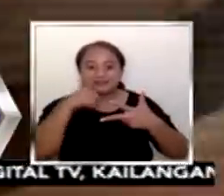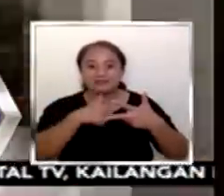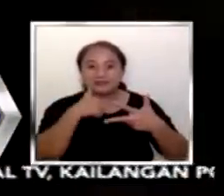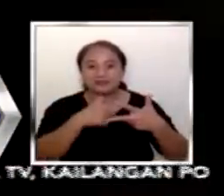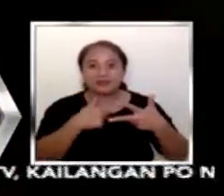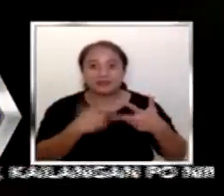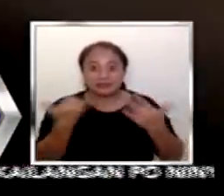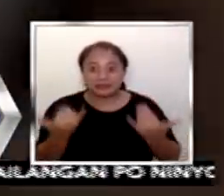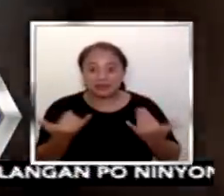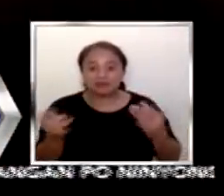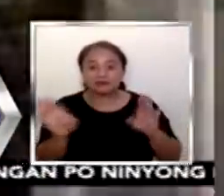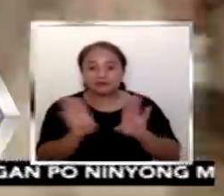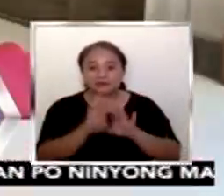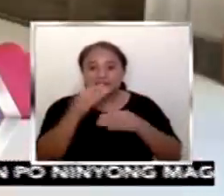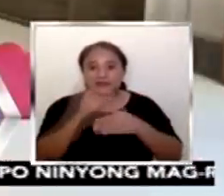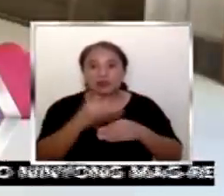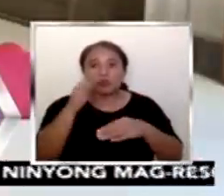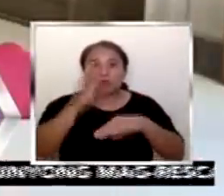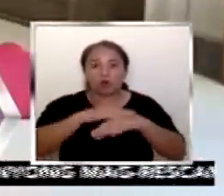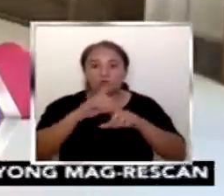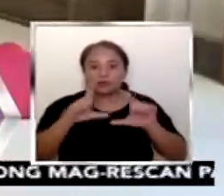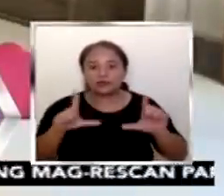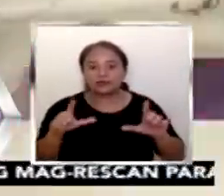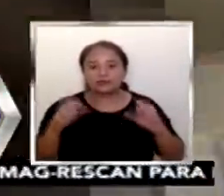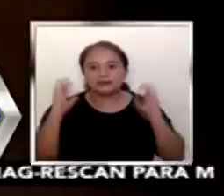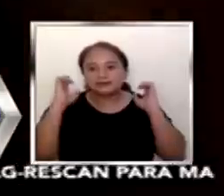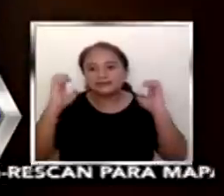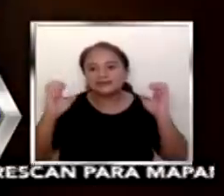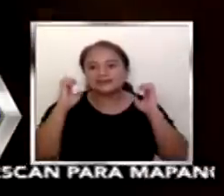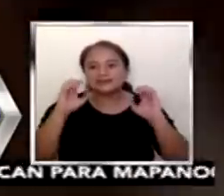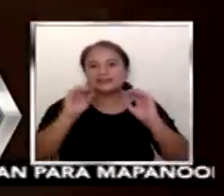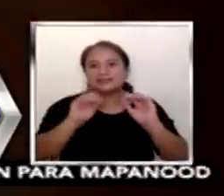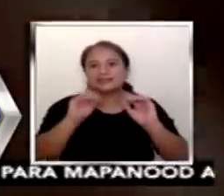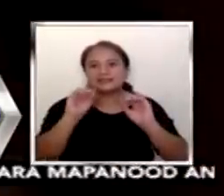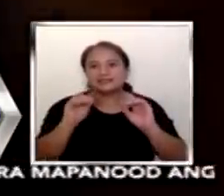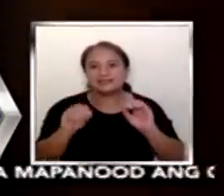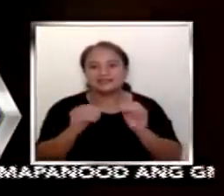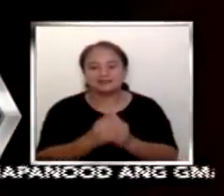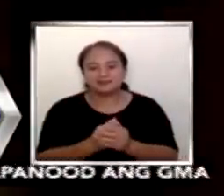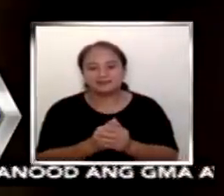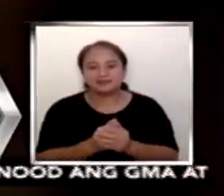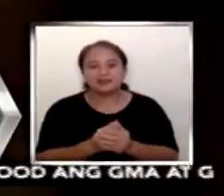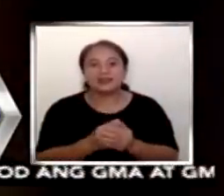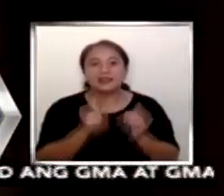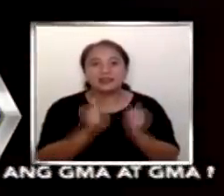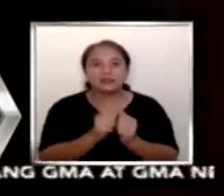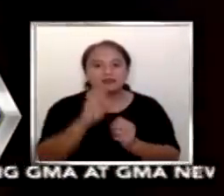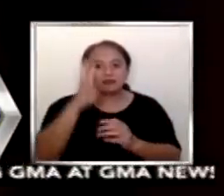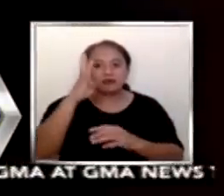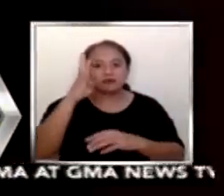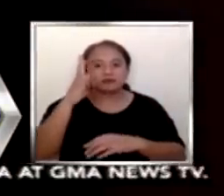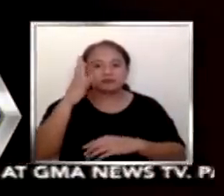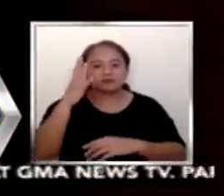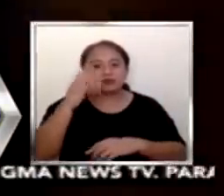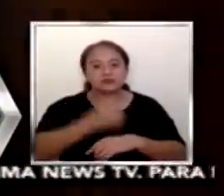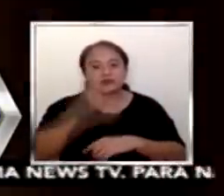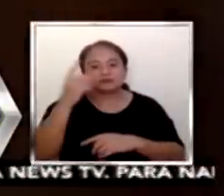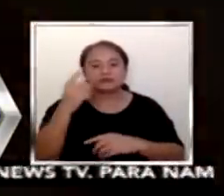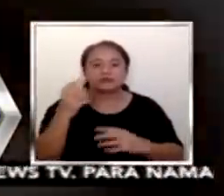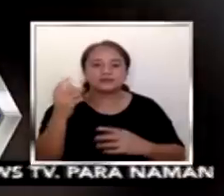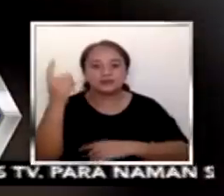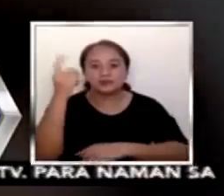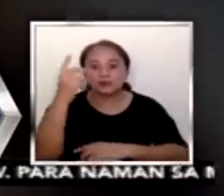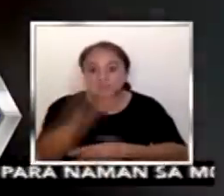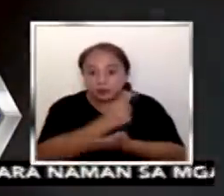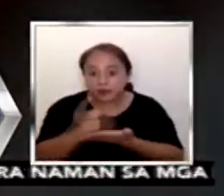sa pagiging online fitness instructor naman sila sumabak. Up to 4 times a week nagpo-post ng actual workout sa Instagram si